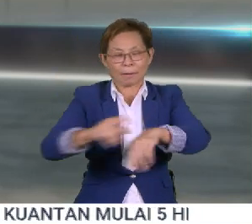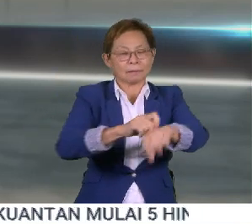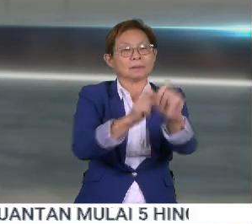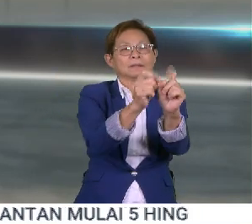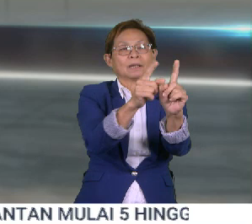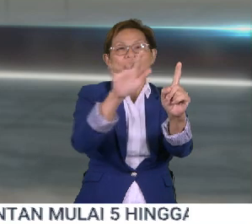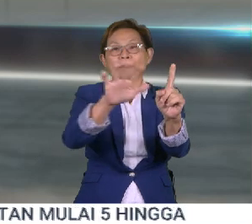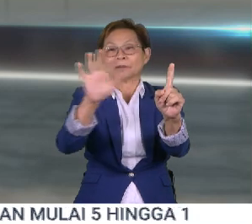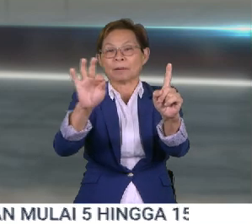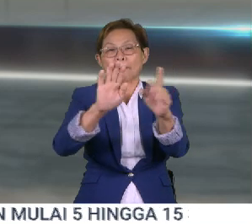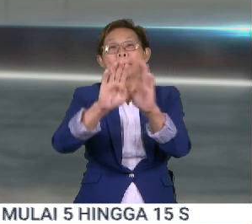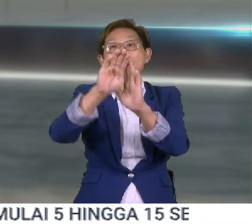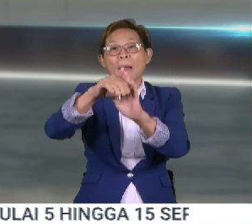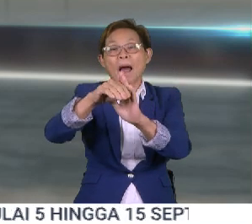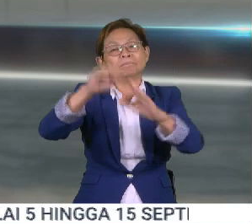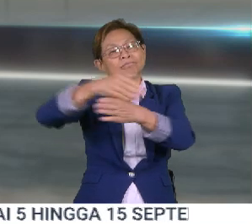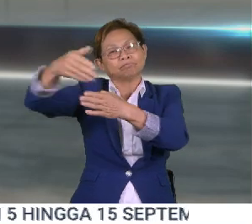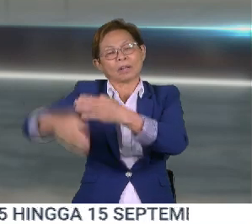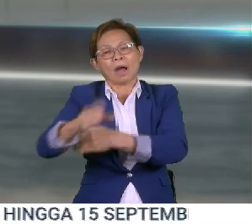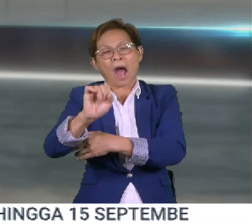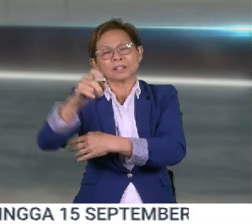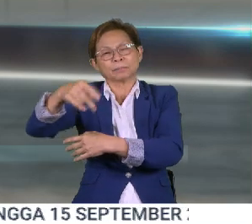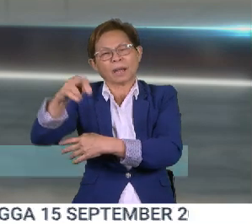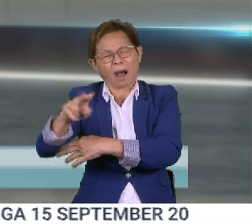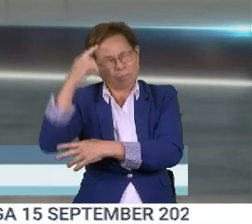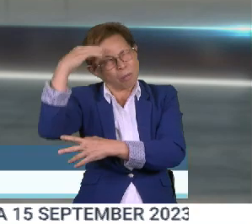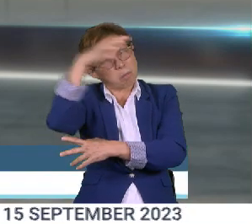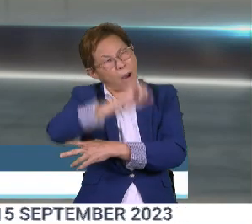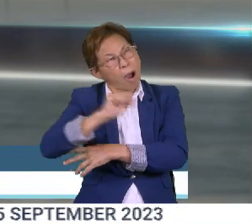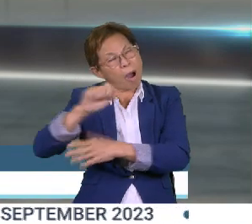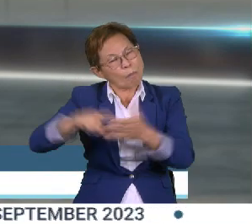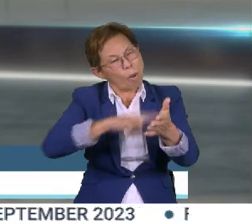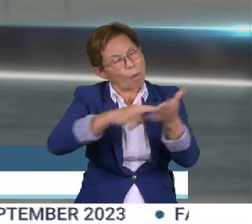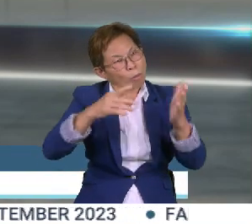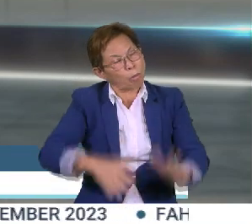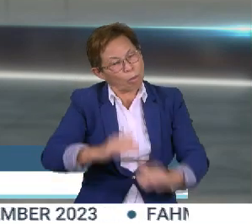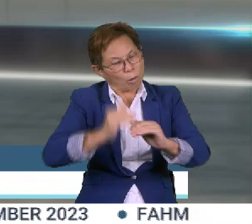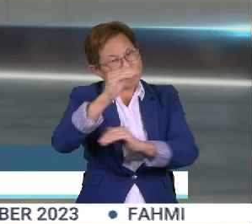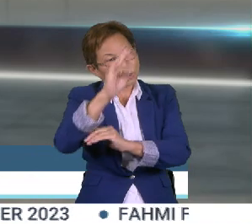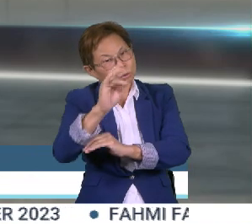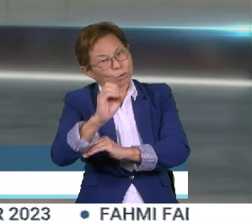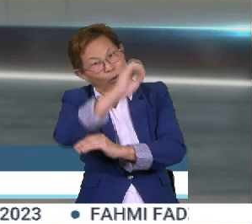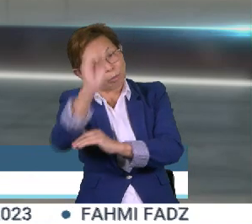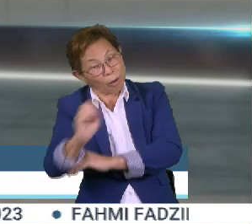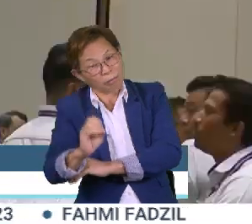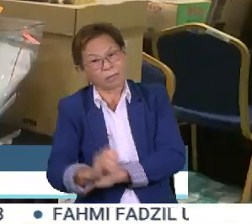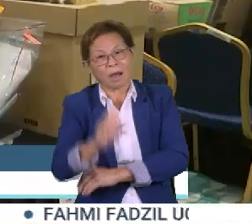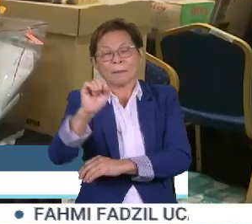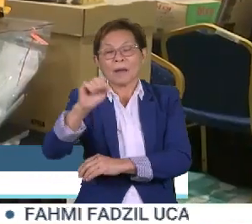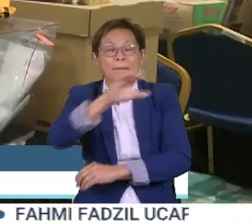59 menit malam ini spion menjatuhkan ratusan kedua melebihi 70 peratus